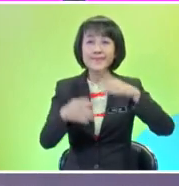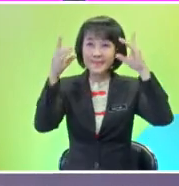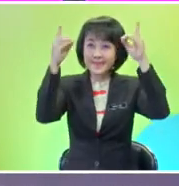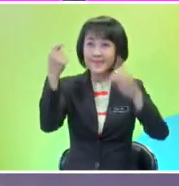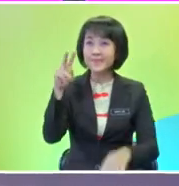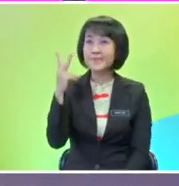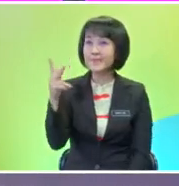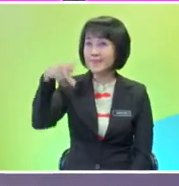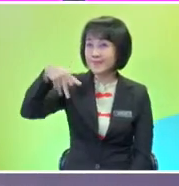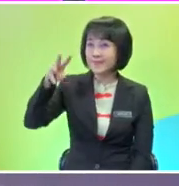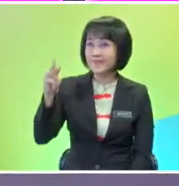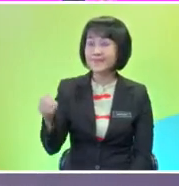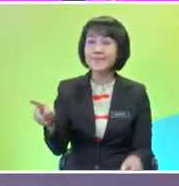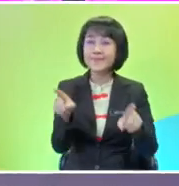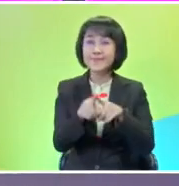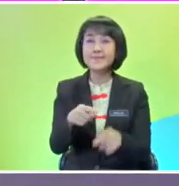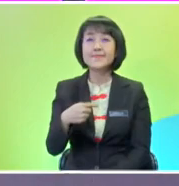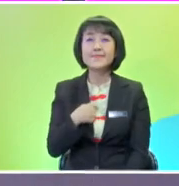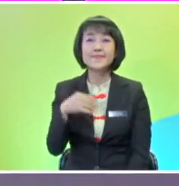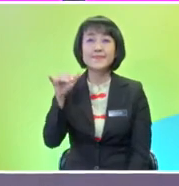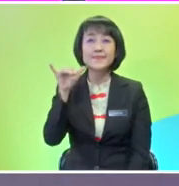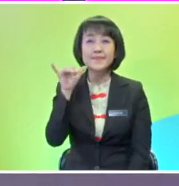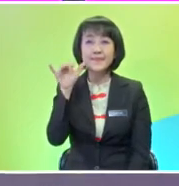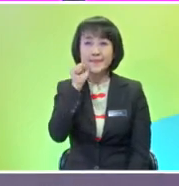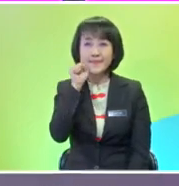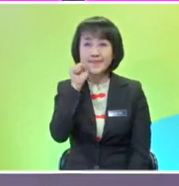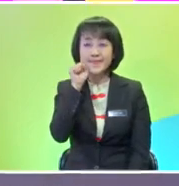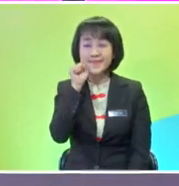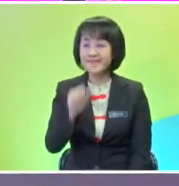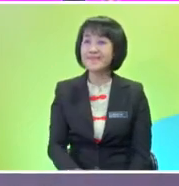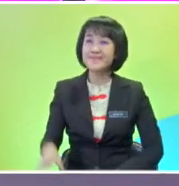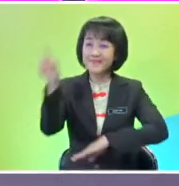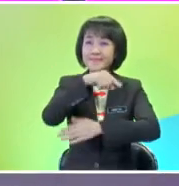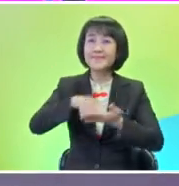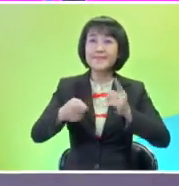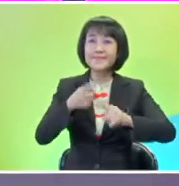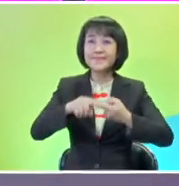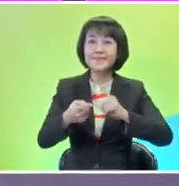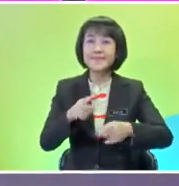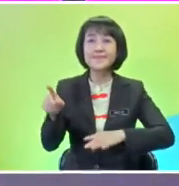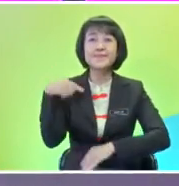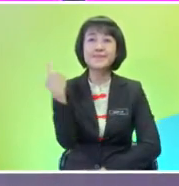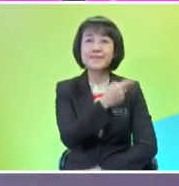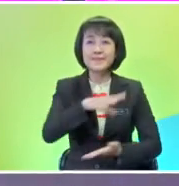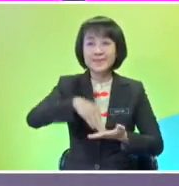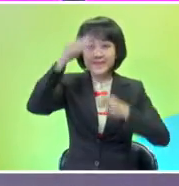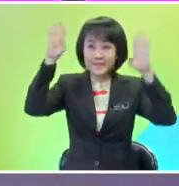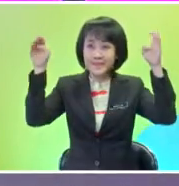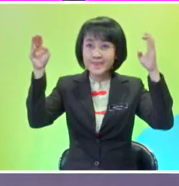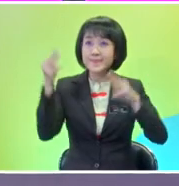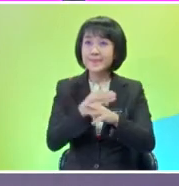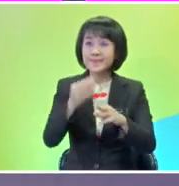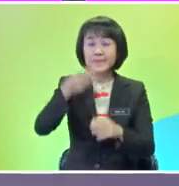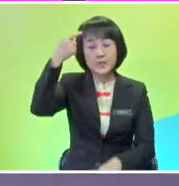KPM bertemankan saya shamira Nazir hari in kawan-kawan kita nak belajar mata pelajaran matematik untuk murid-murid